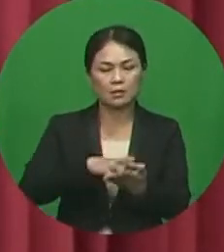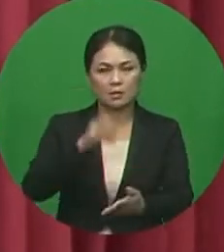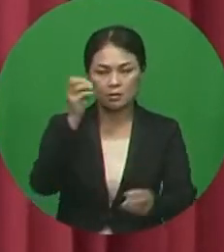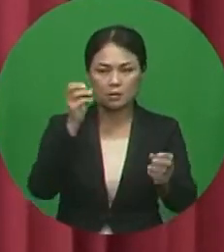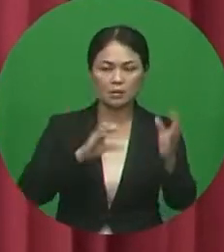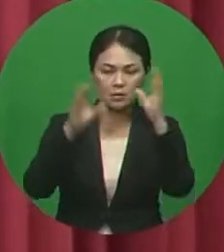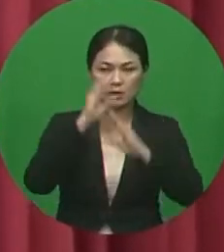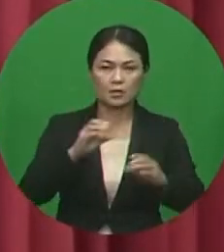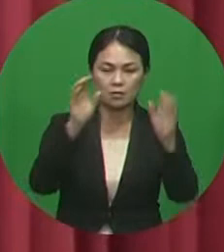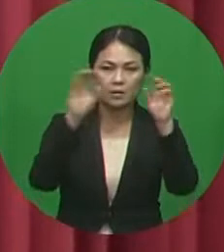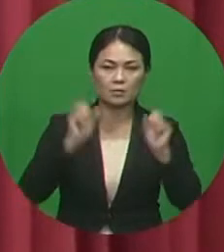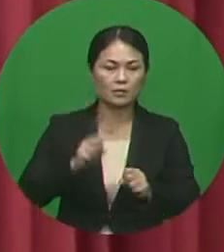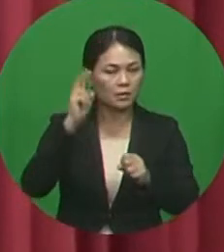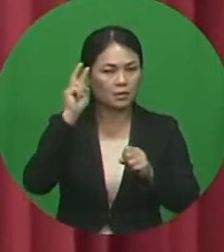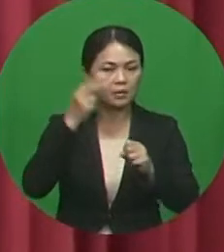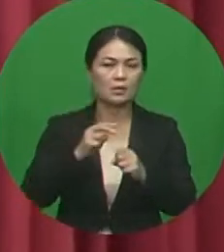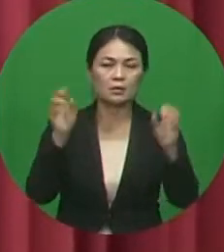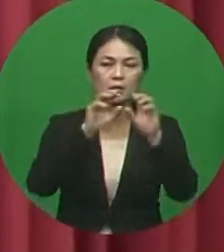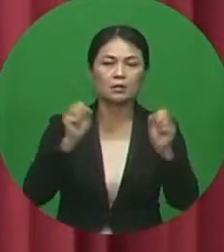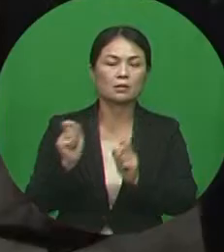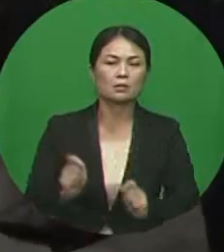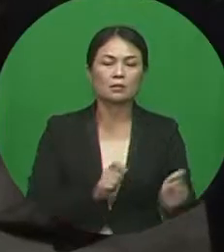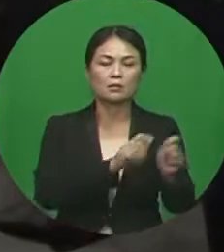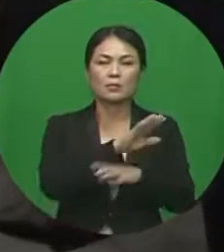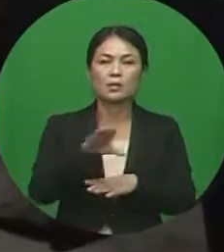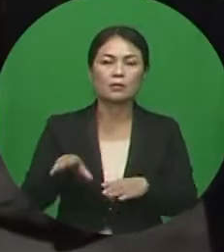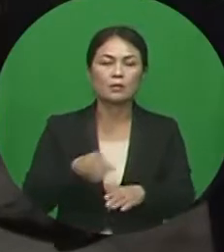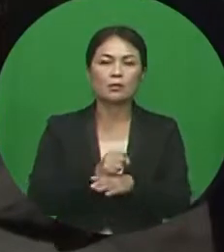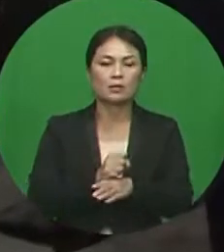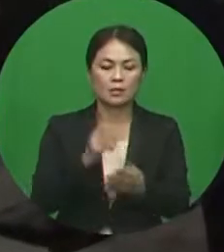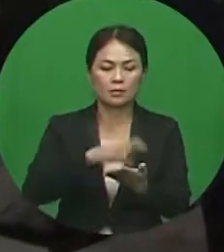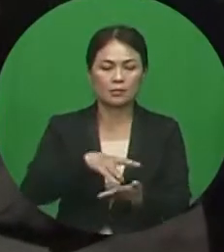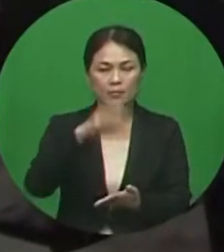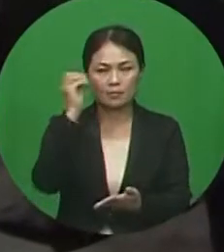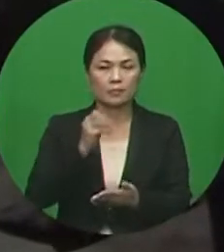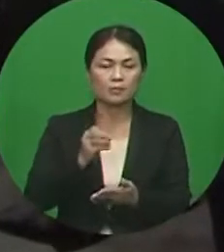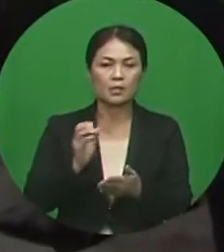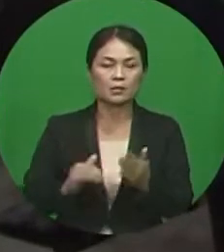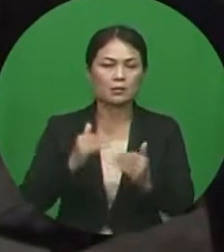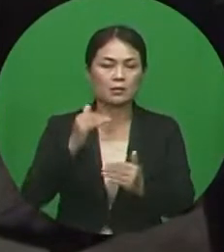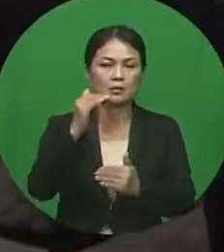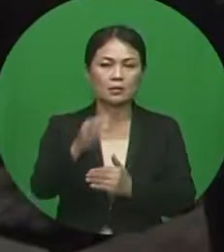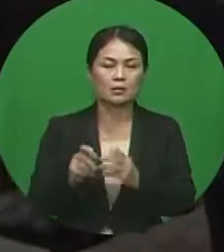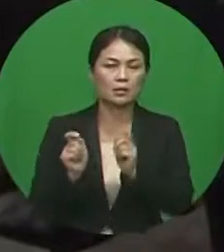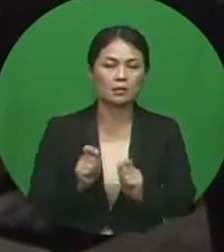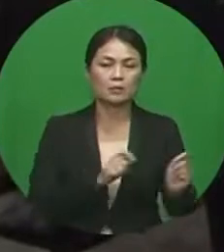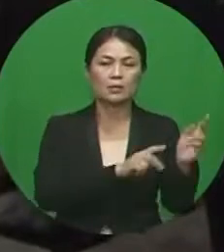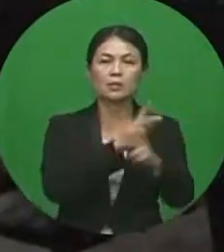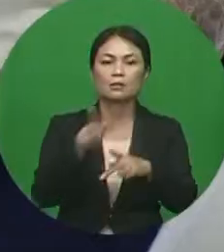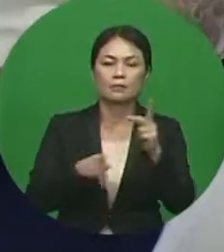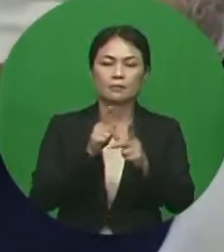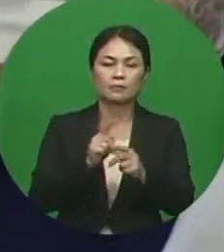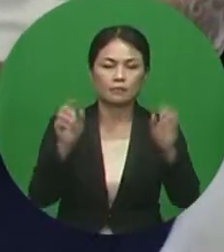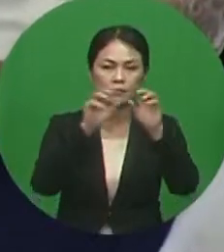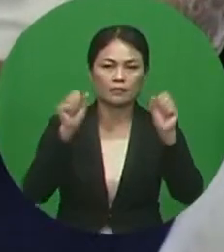វែងយល់ពីប្រព័ន្ធនយោបាយនិងប្រព័ន្ធរដ្ឋបាលកម្ពុជាការសិក្សាអំពីនវានុវត្តន៍រដ្ឋបាលសាធារណៈប្